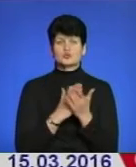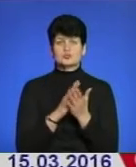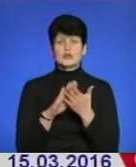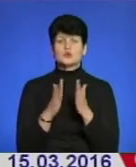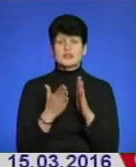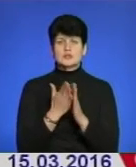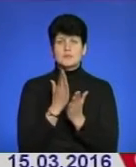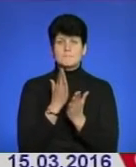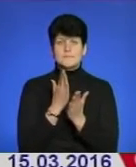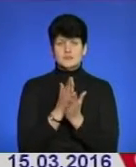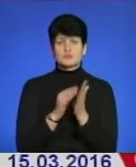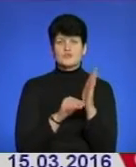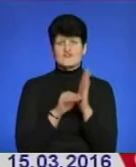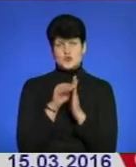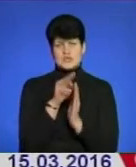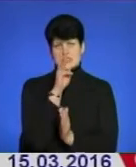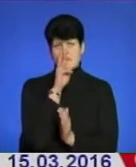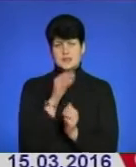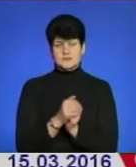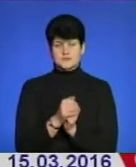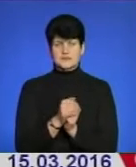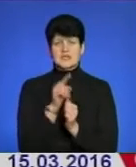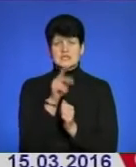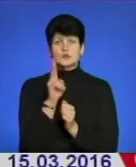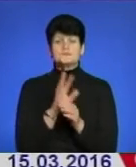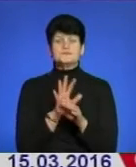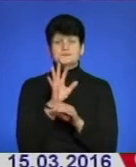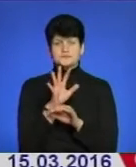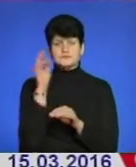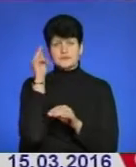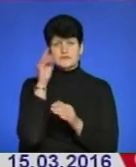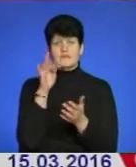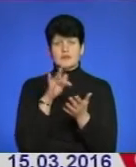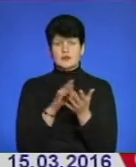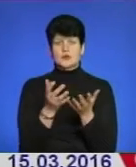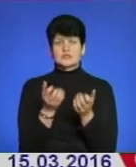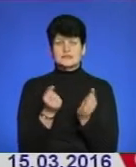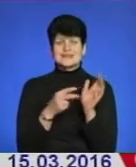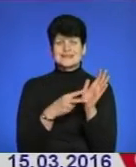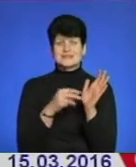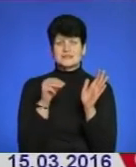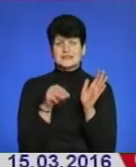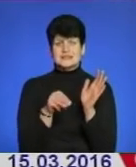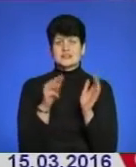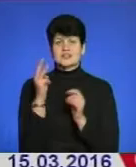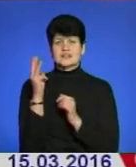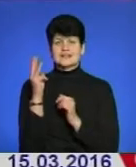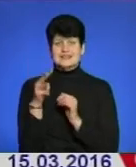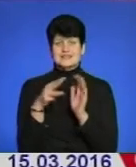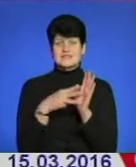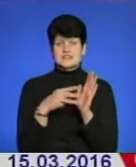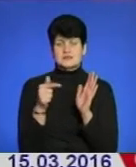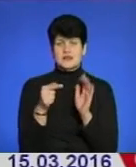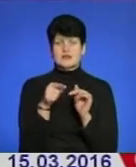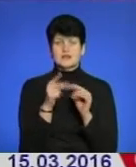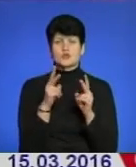контрактом, матимуть відносно високі зарплати. Ті, кого відправлять до навчальних центрів, отримуватимуть 7038 гривень. А ті, хто